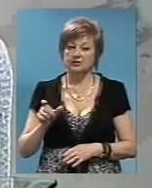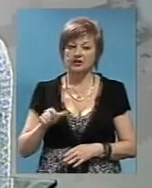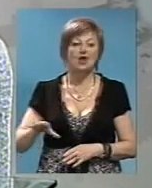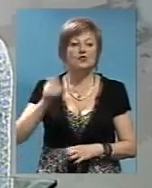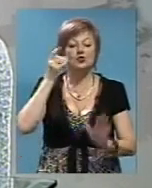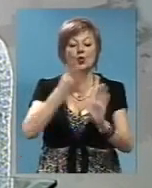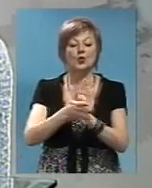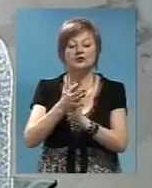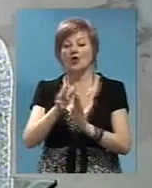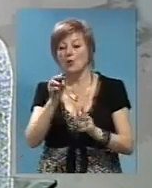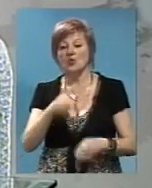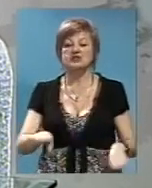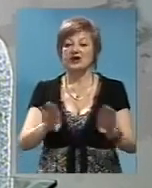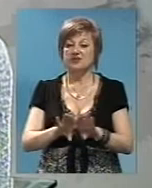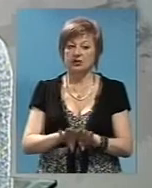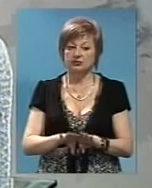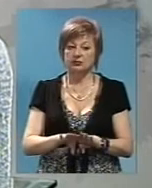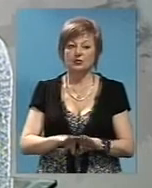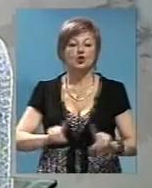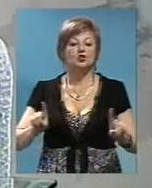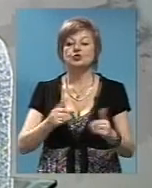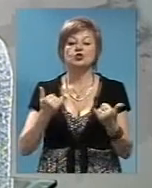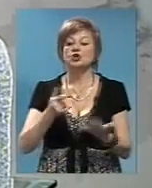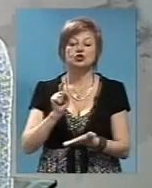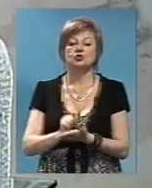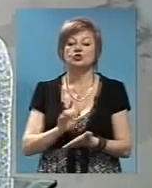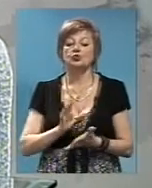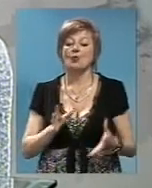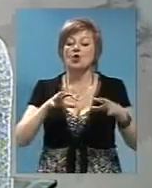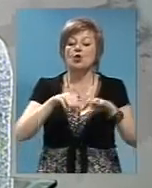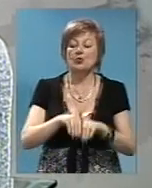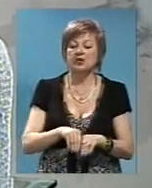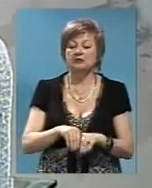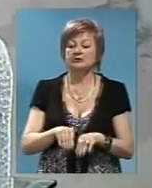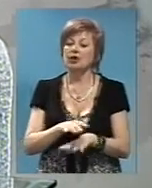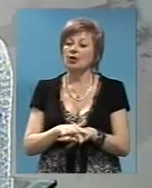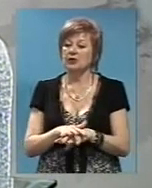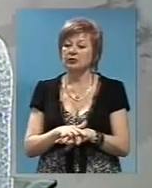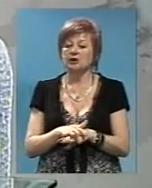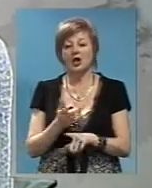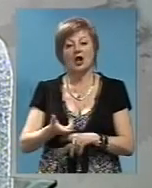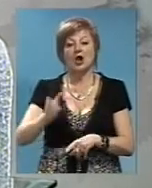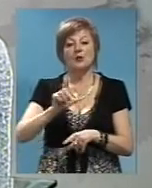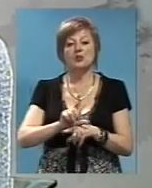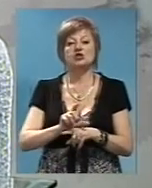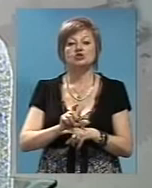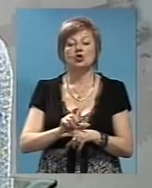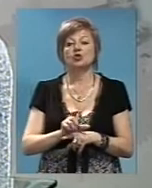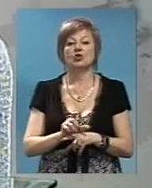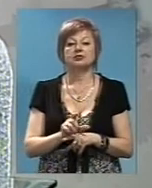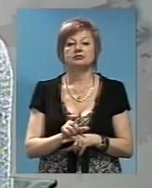пізнається у порівнянні. Що зараз мають об'єднані територіальні громади? Чи побільшало у